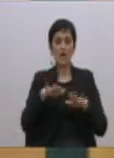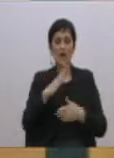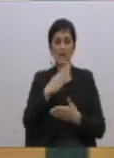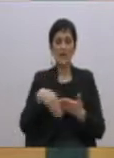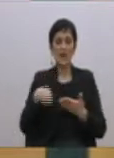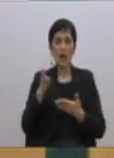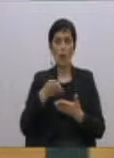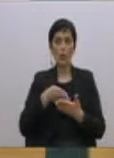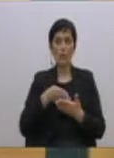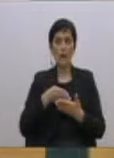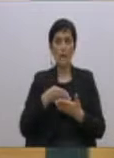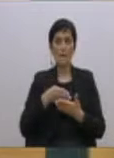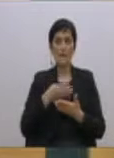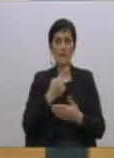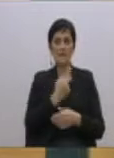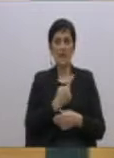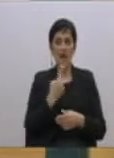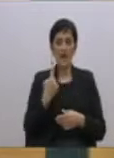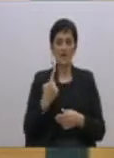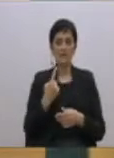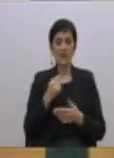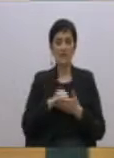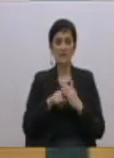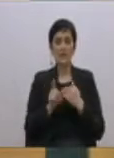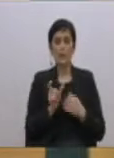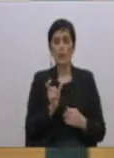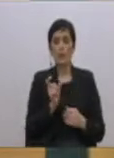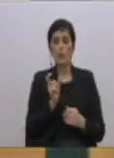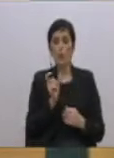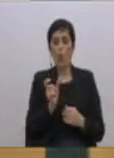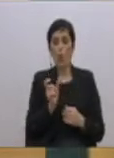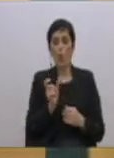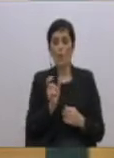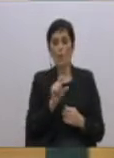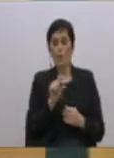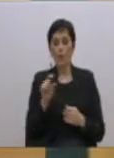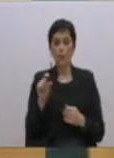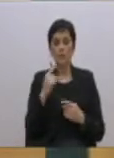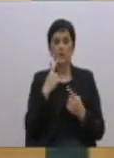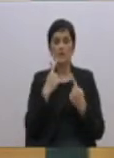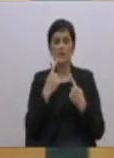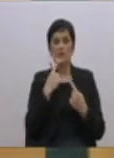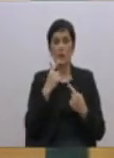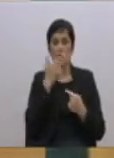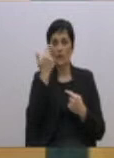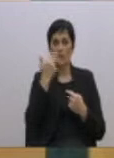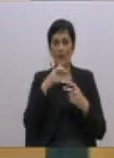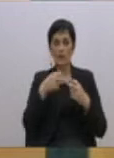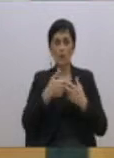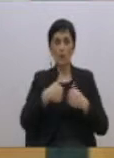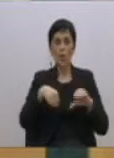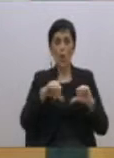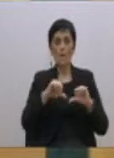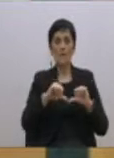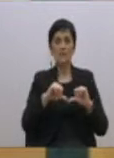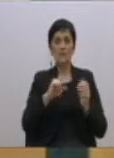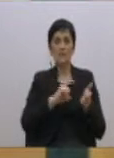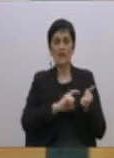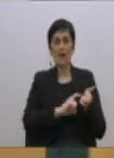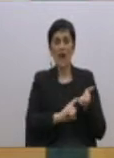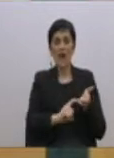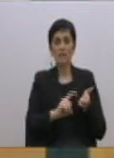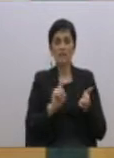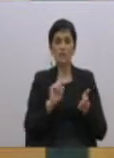nebis, ertirti saputulis componenți, ertirti sau barie mazarom, Veneția Comisia, Hazica